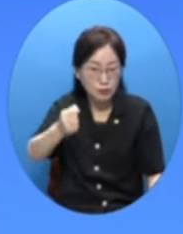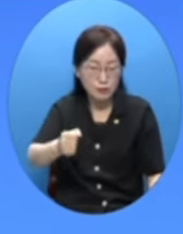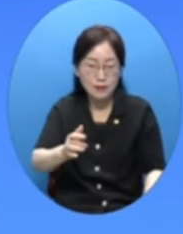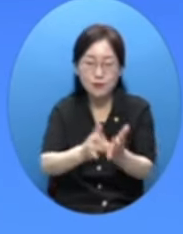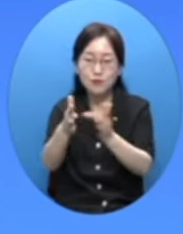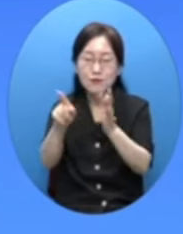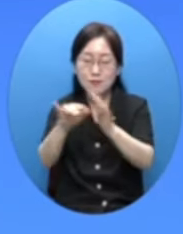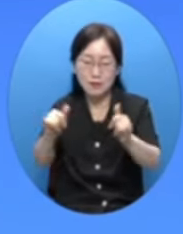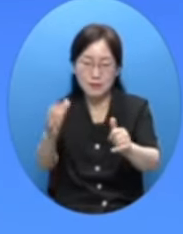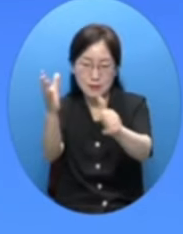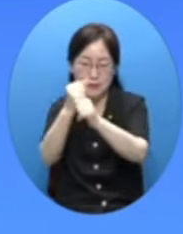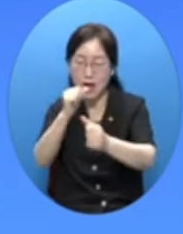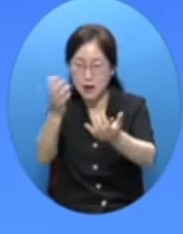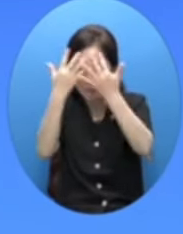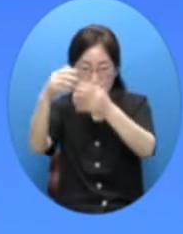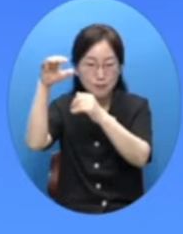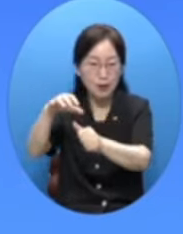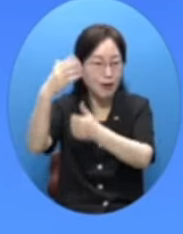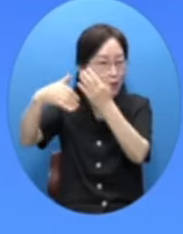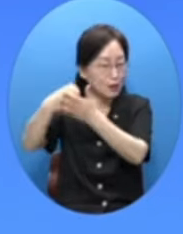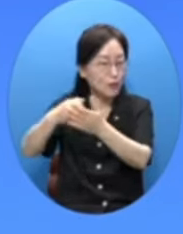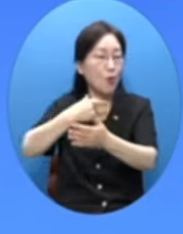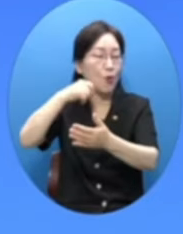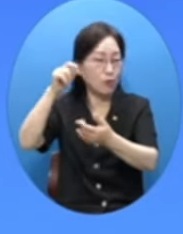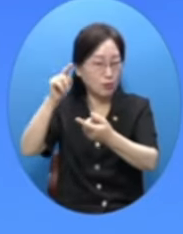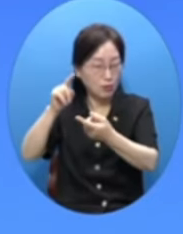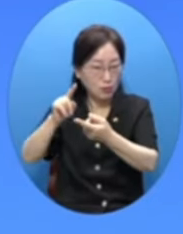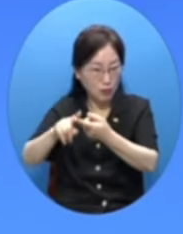그래서 교회를 핍박하고